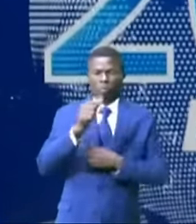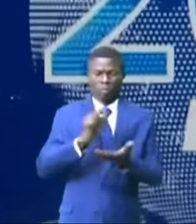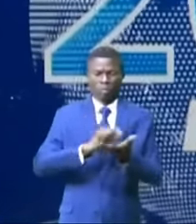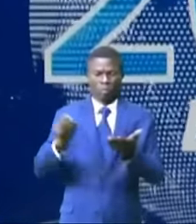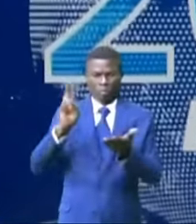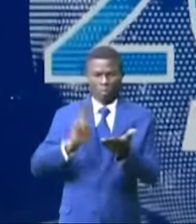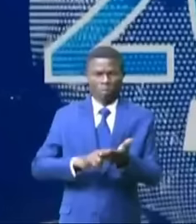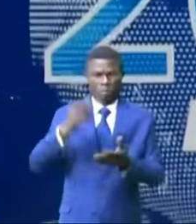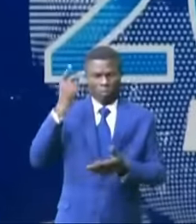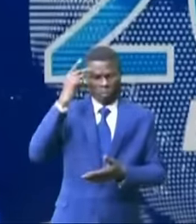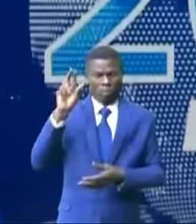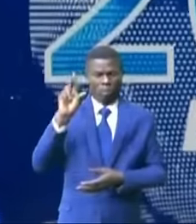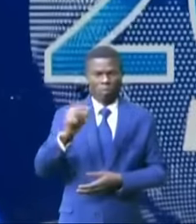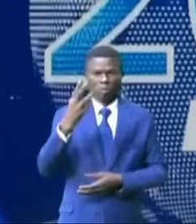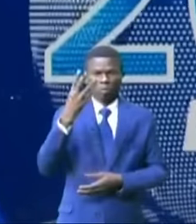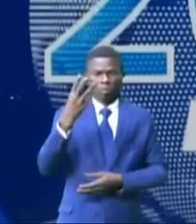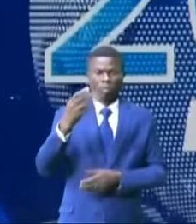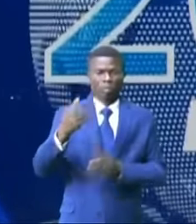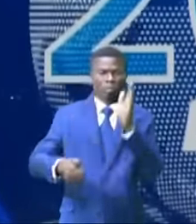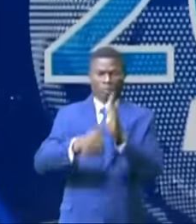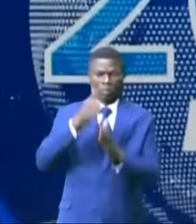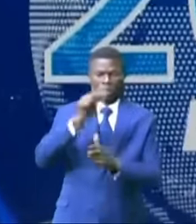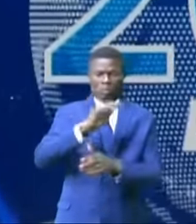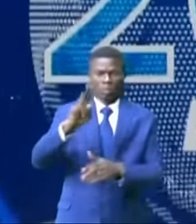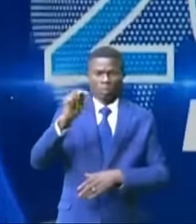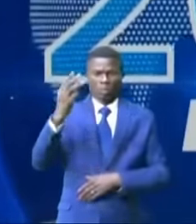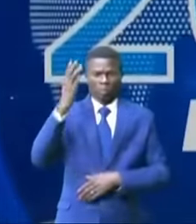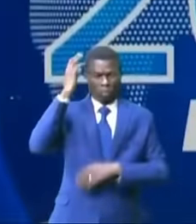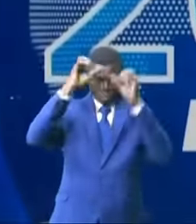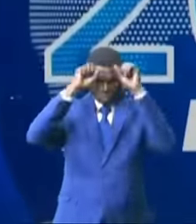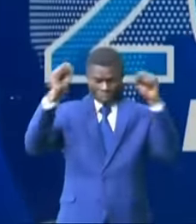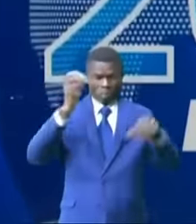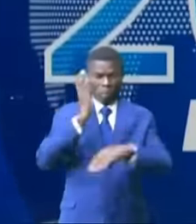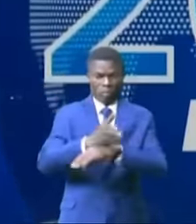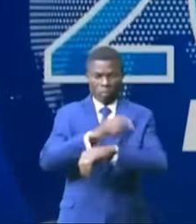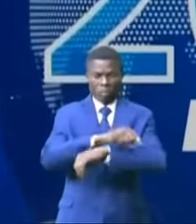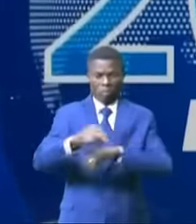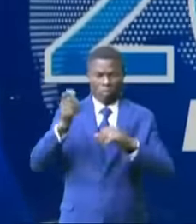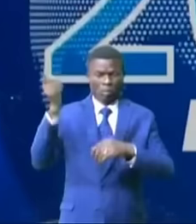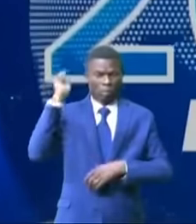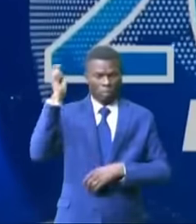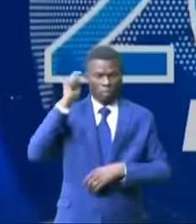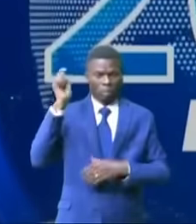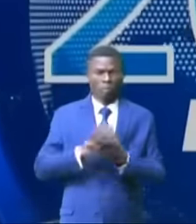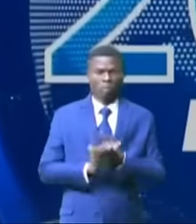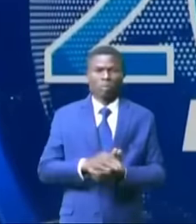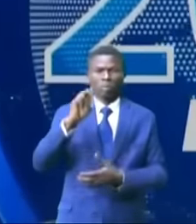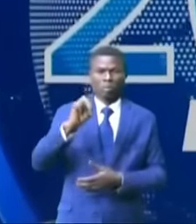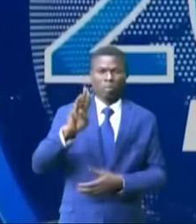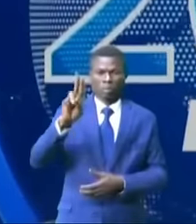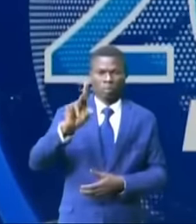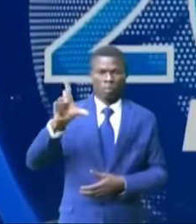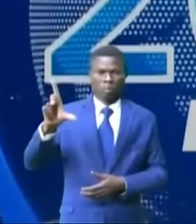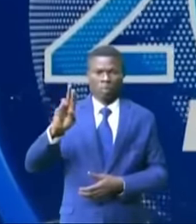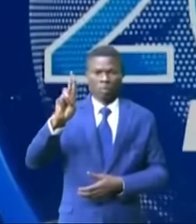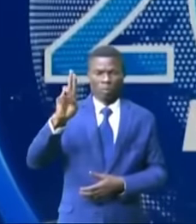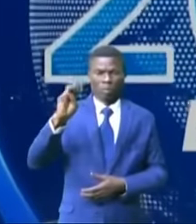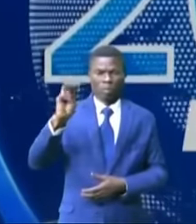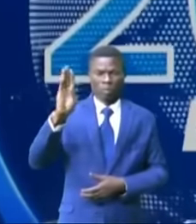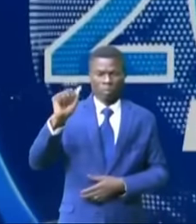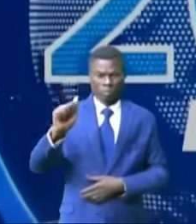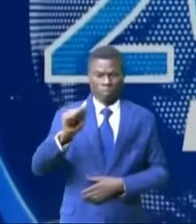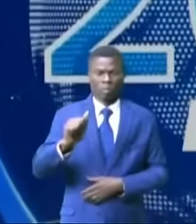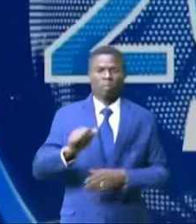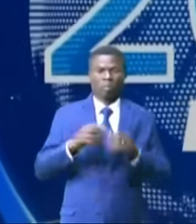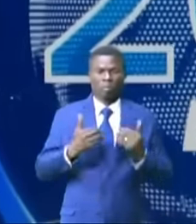Kinshasa, le 23 novembre 2023, le président du conseil d'administration, le professeur Trifon Kinkemulumba. Et poursuivant